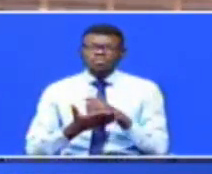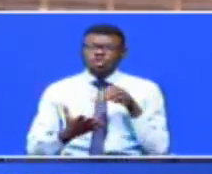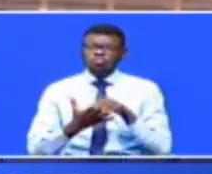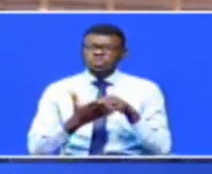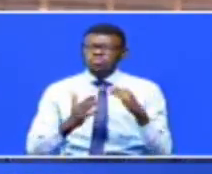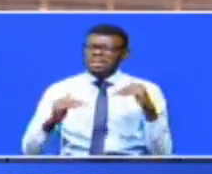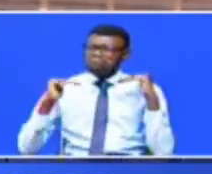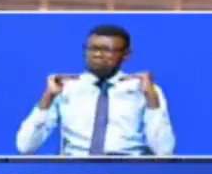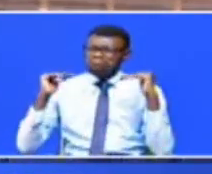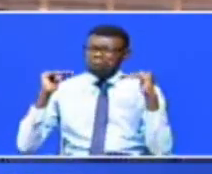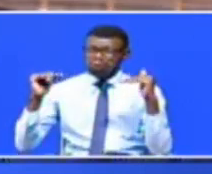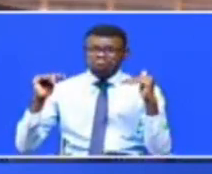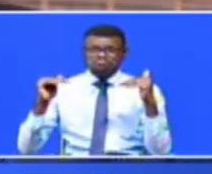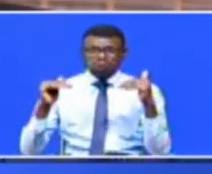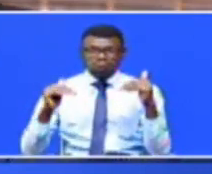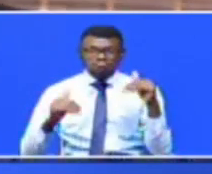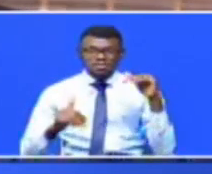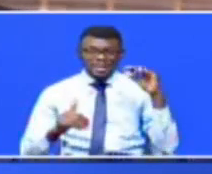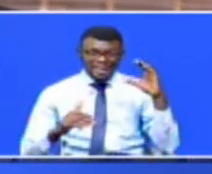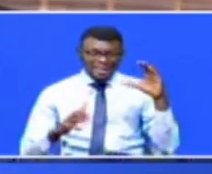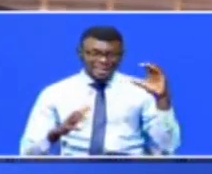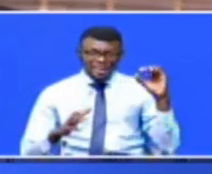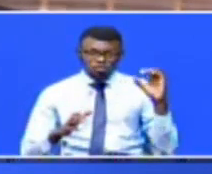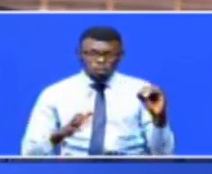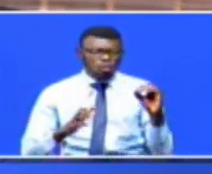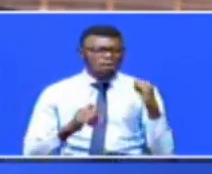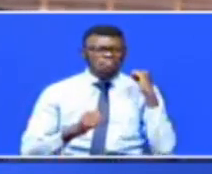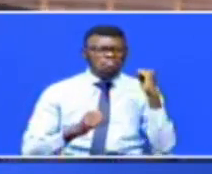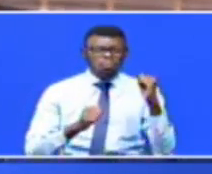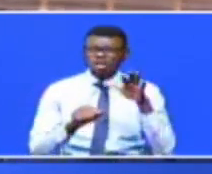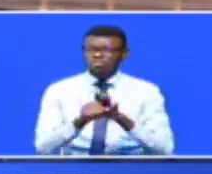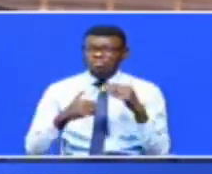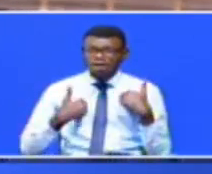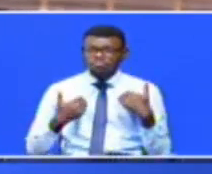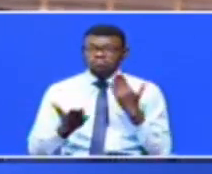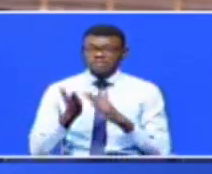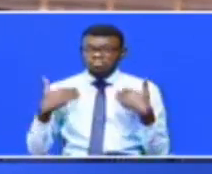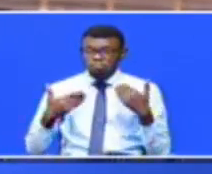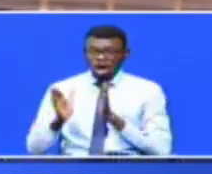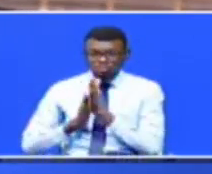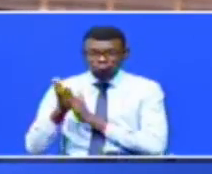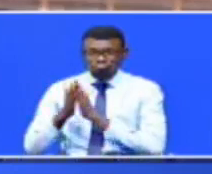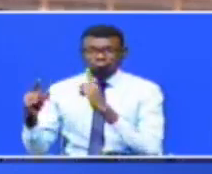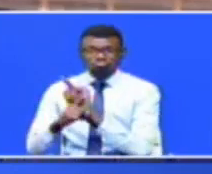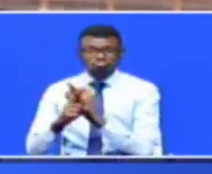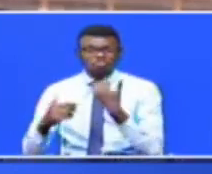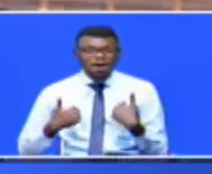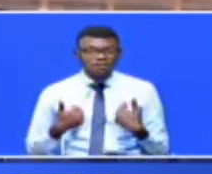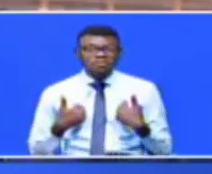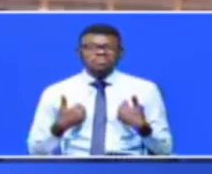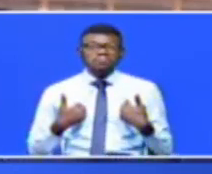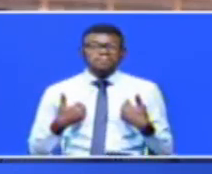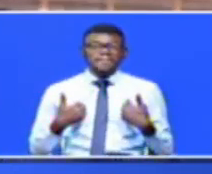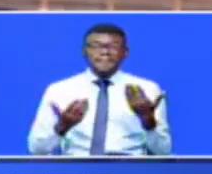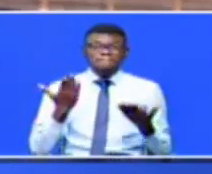kama CEOs mara nyingi is political. Unapata kuna interest sana, unapata watu wengi wako nayo, unapata